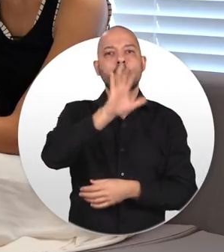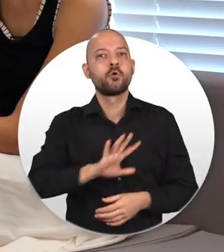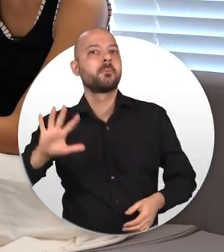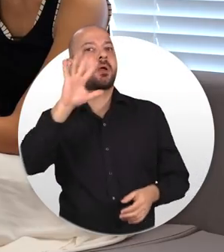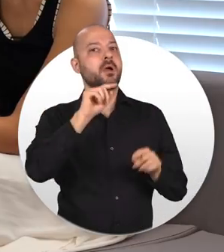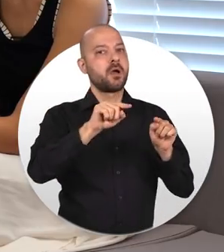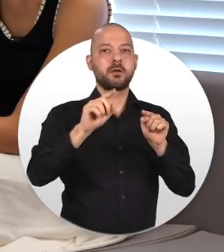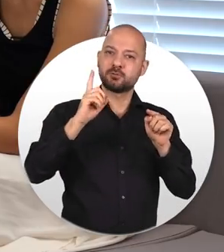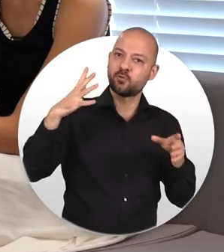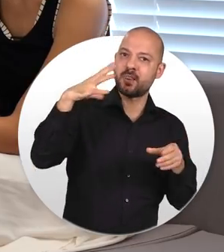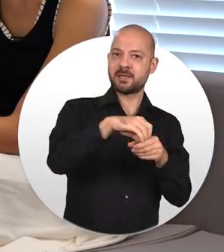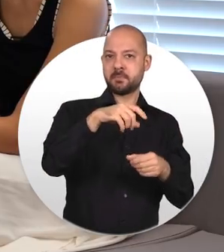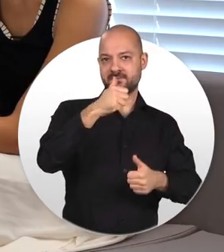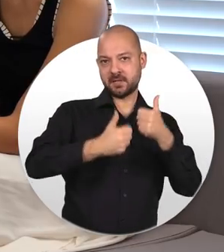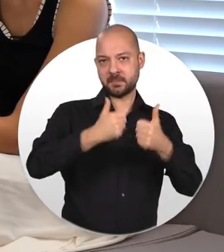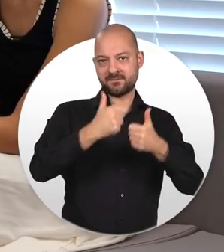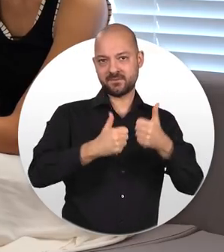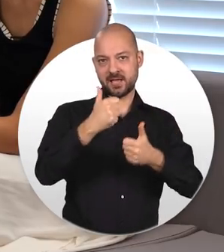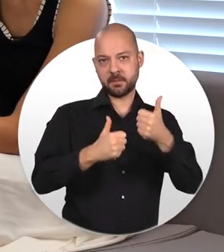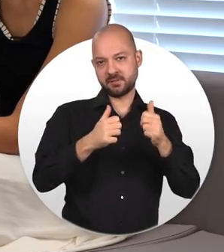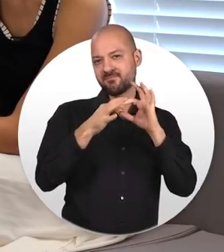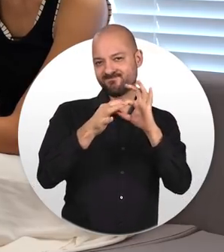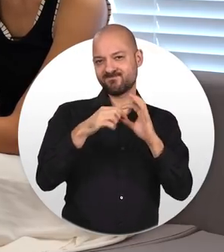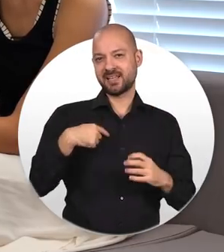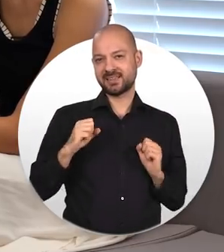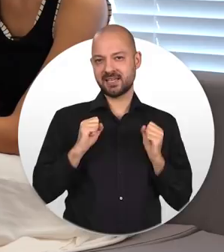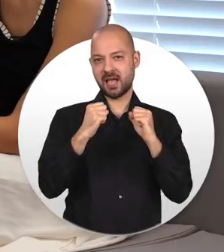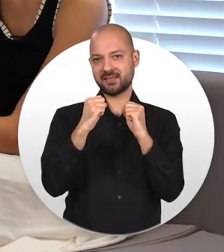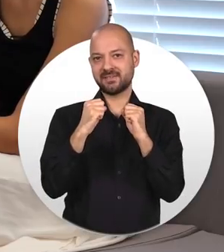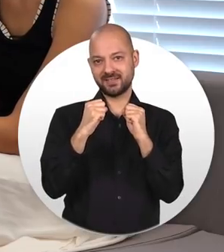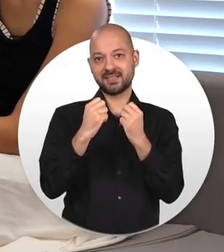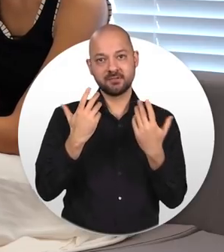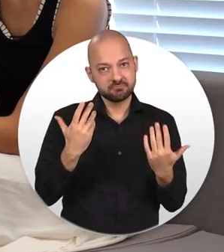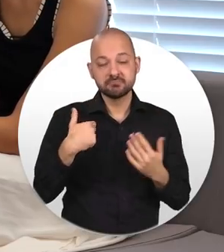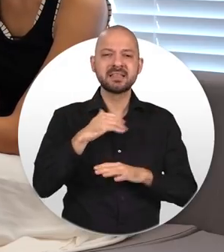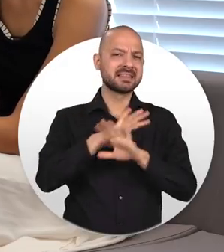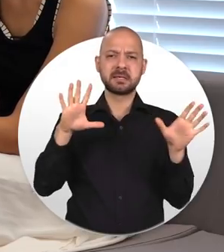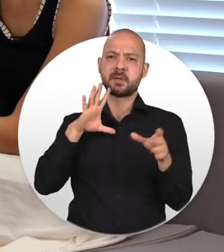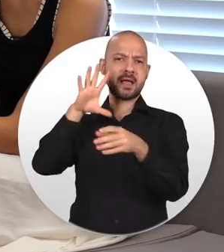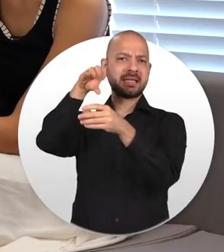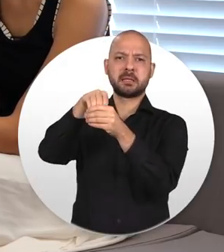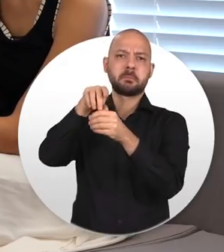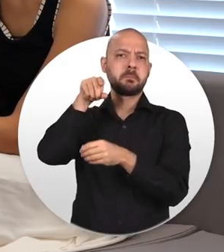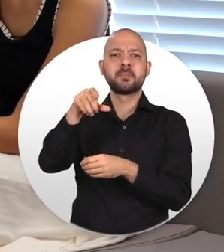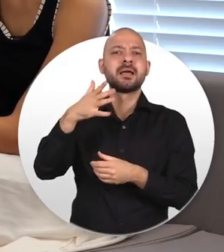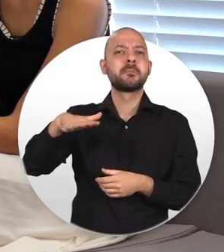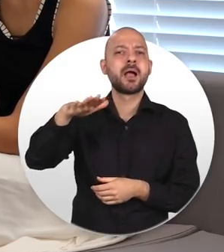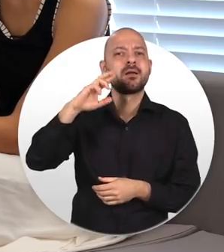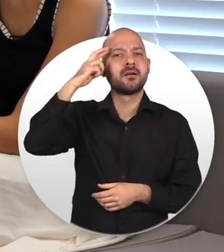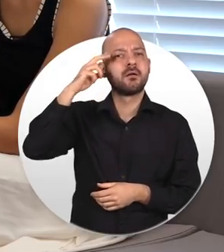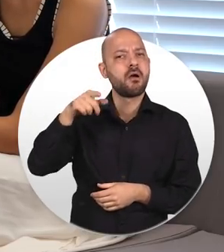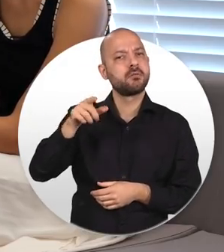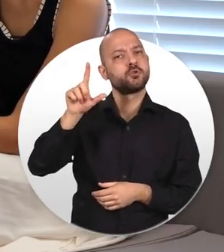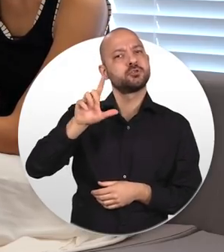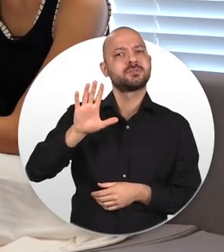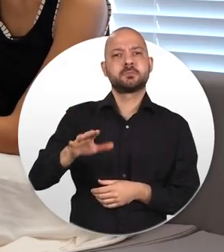bei Konkurren mitzumachen, über die Initiativen, die wir gemacht haben. Und ich bin auch ganz froh, weil es nicht mehr in der Gemeinde